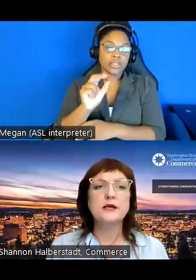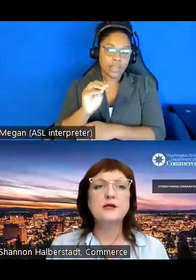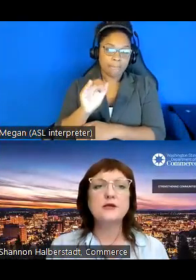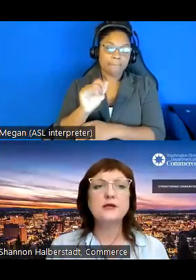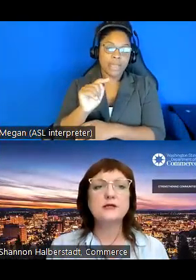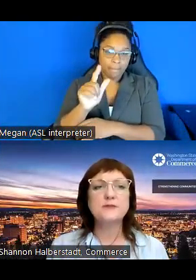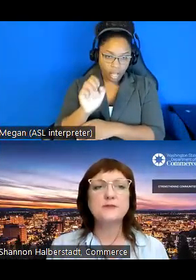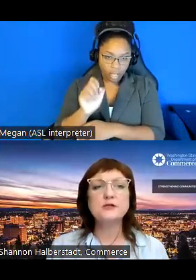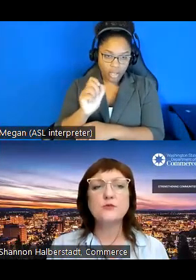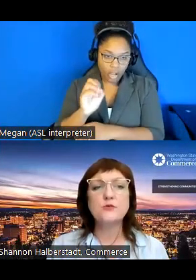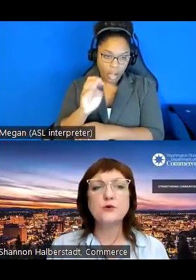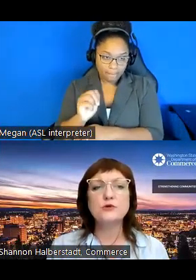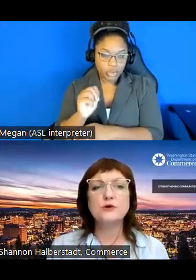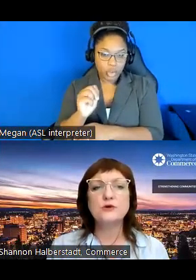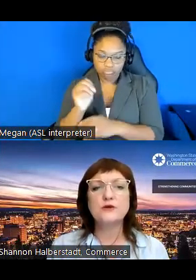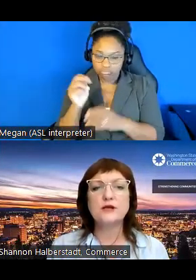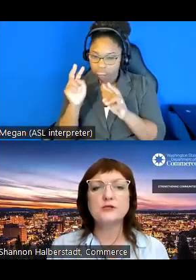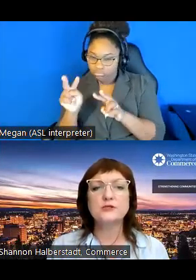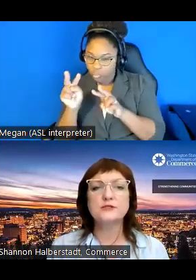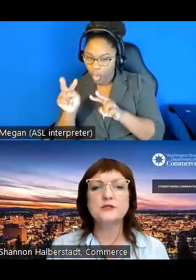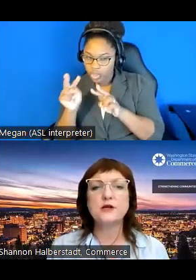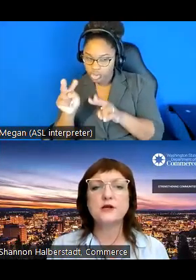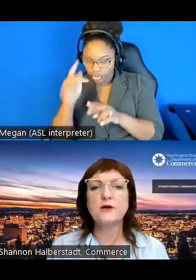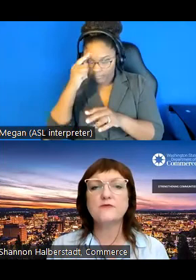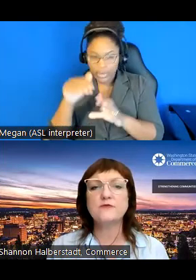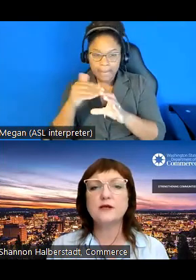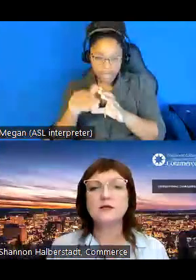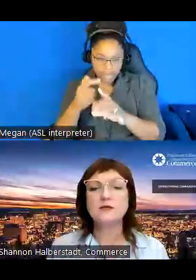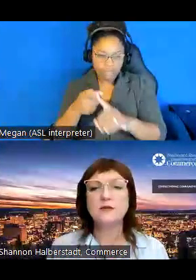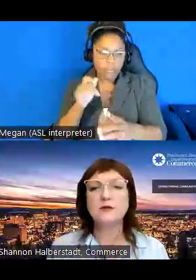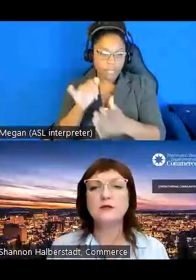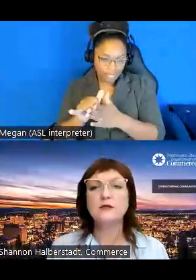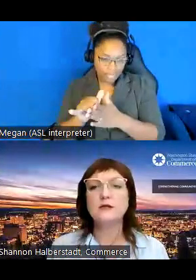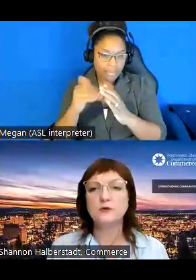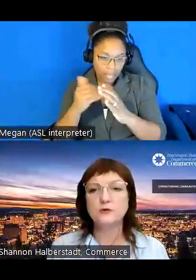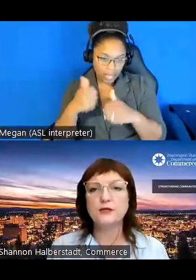이메일 점서메로브.com에서 나옵니다.